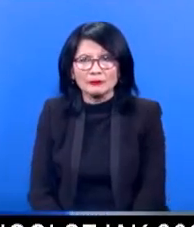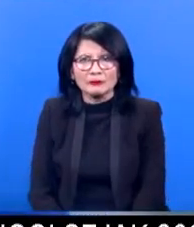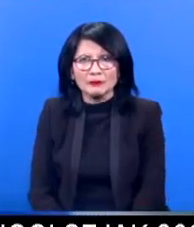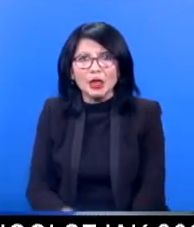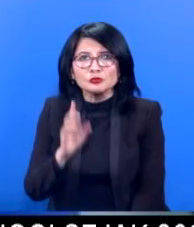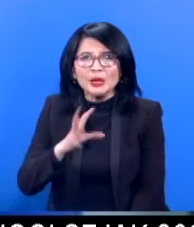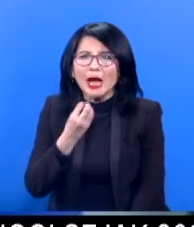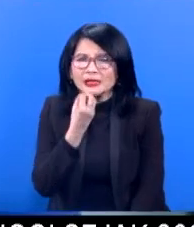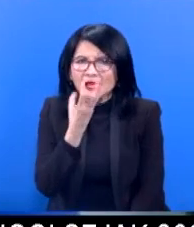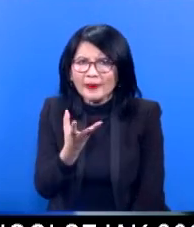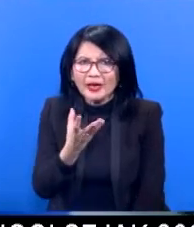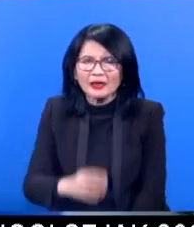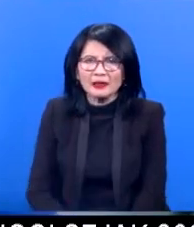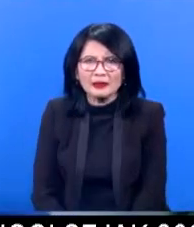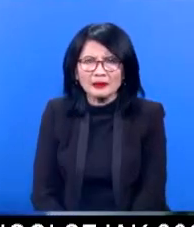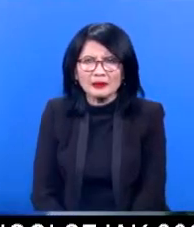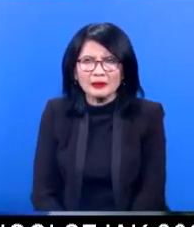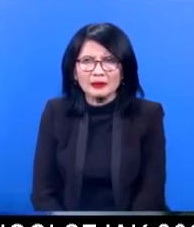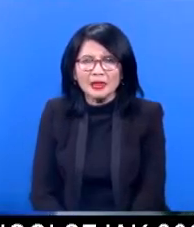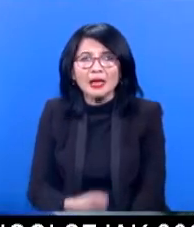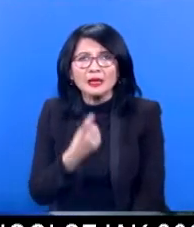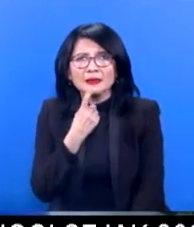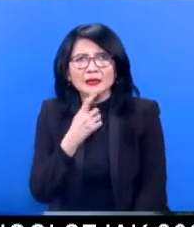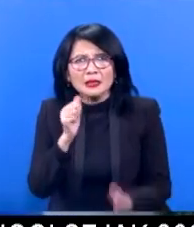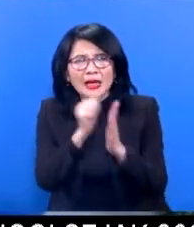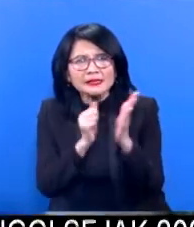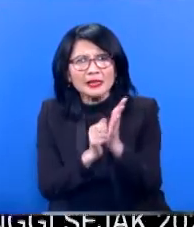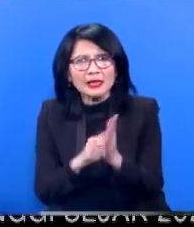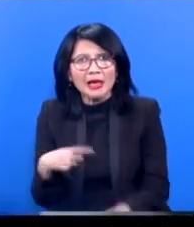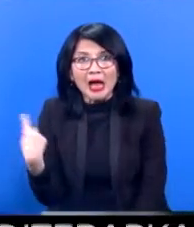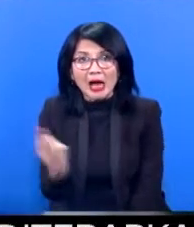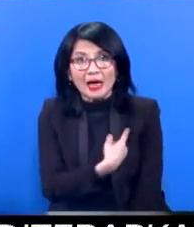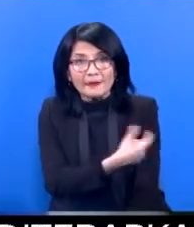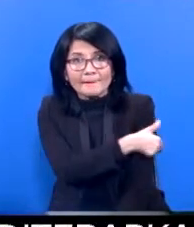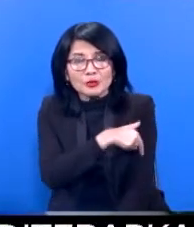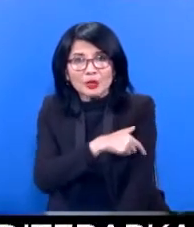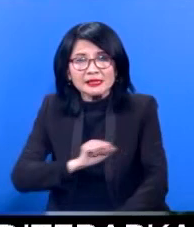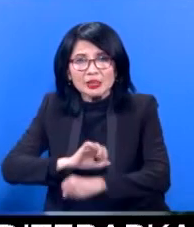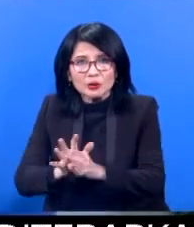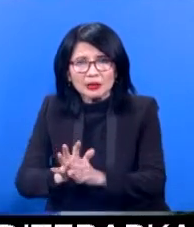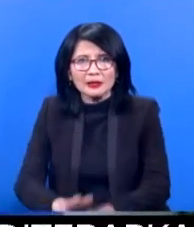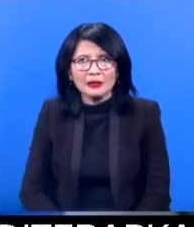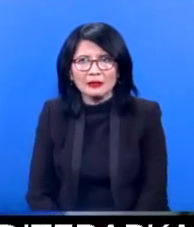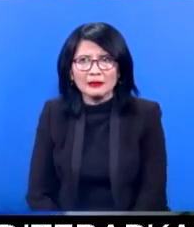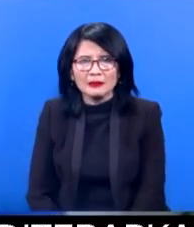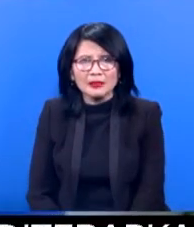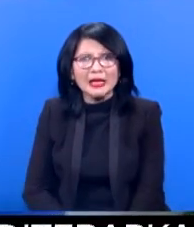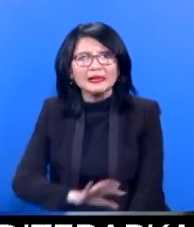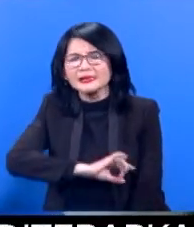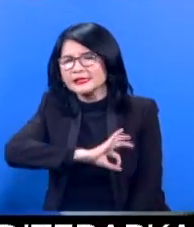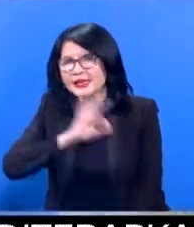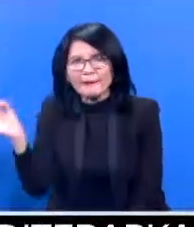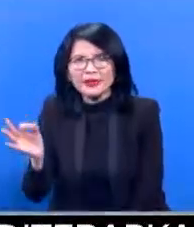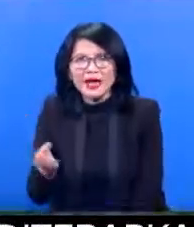bahwa kain dengan cara tersebut kami dari Satgas Bukit makan tidak pernah mengeluarkan